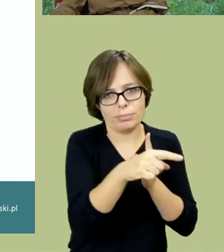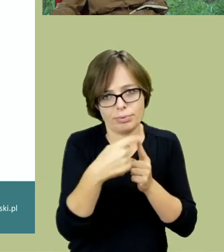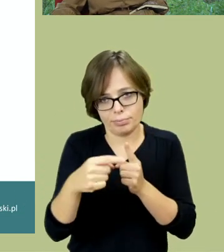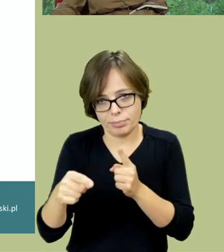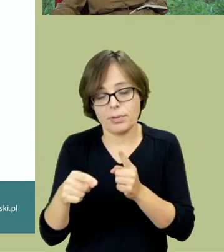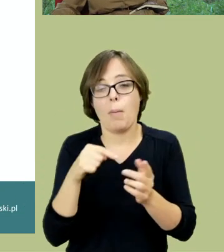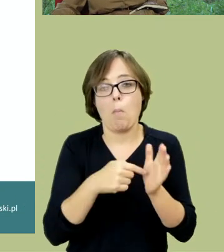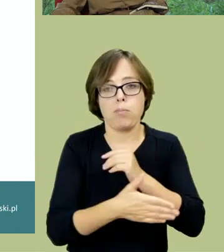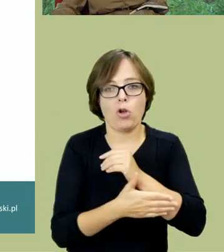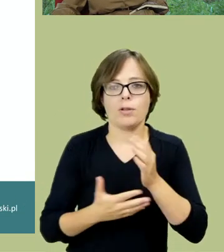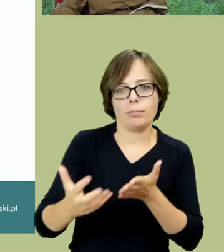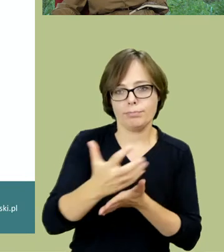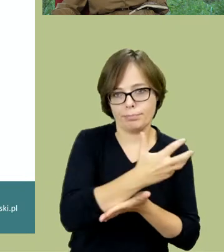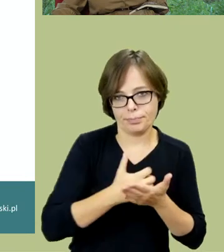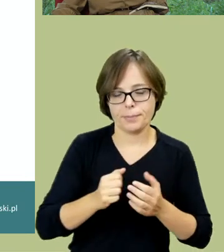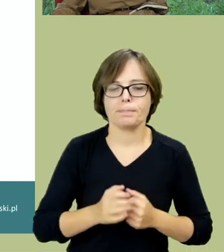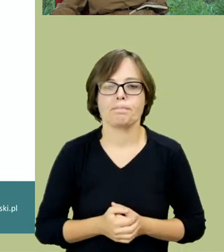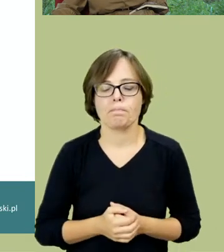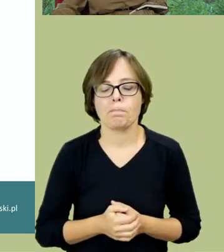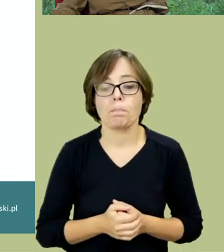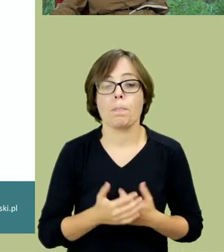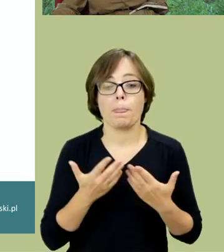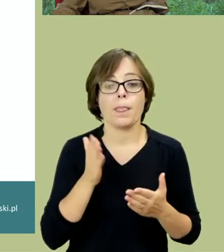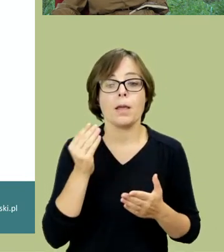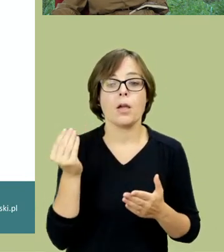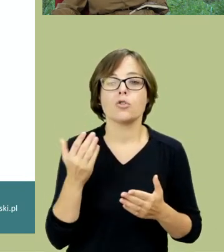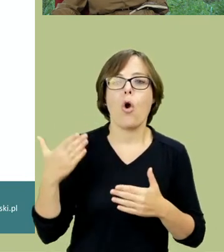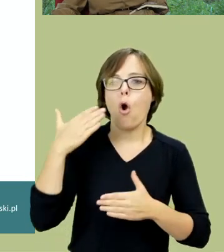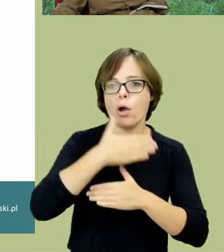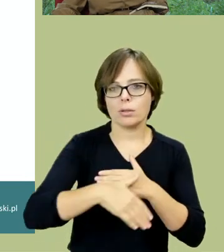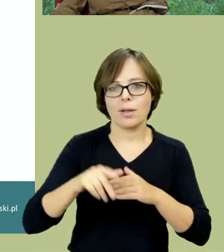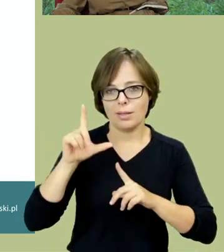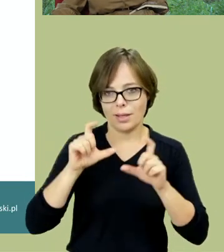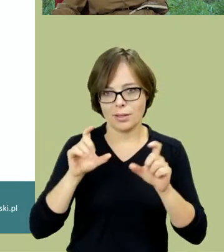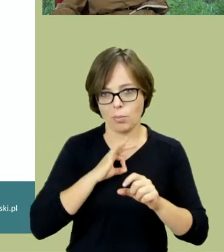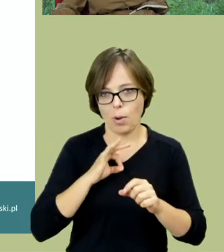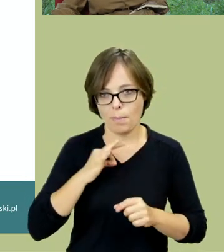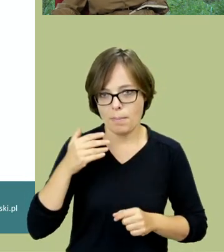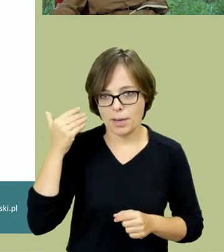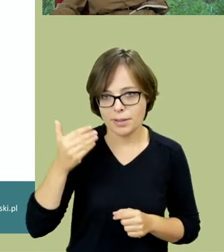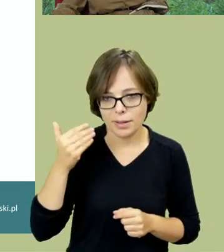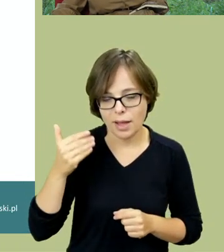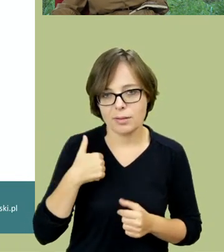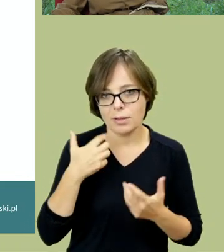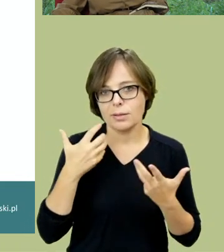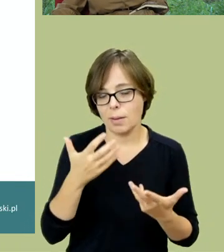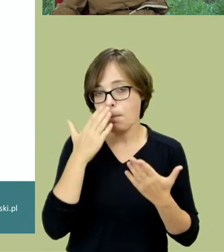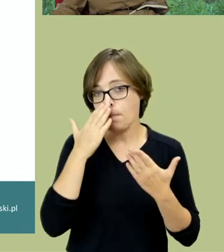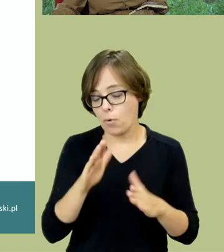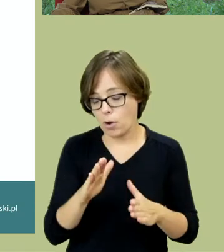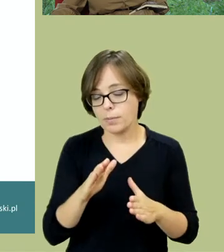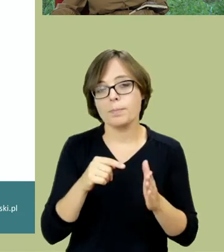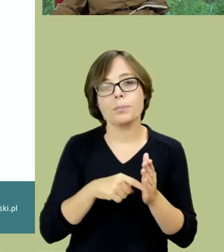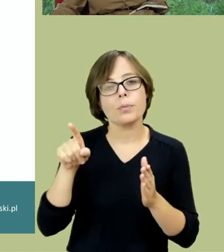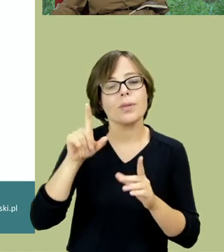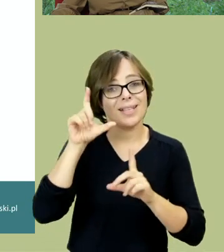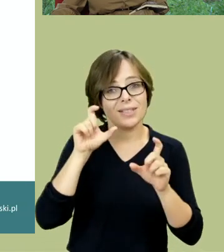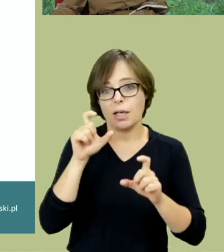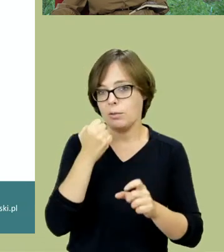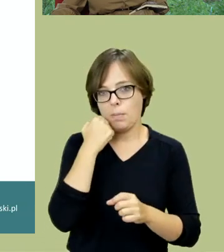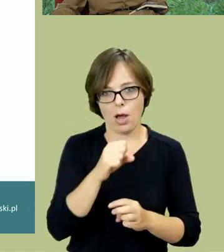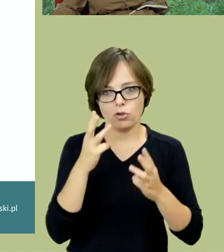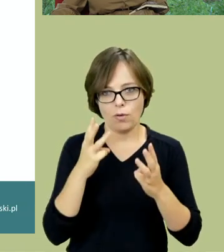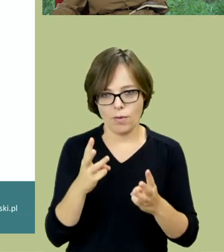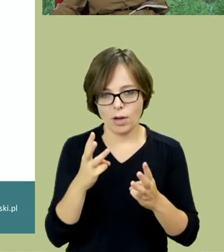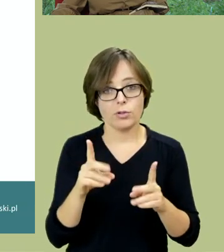i ostatnie zdjęcie mojej prezentacji, które chciałam Państwu pokazać, zdjęcie dla nas bardzo ważne i też